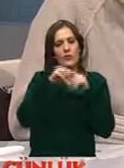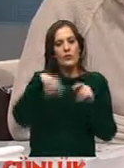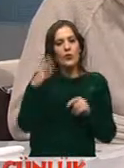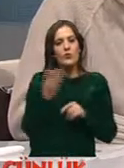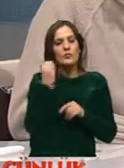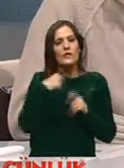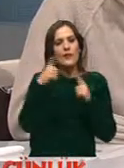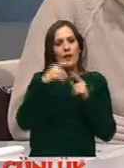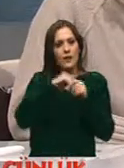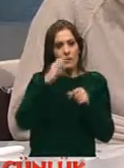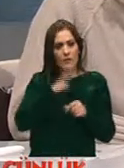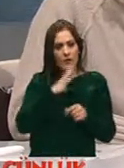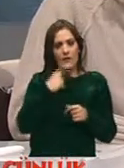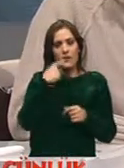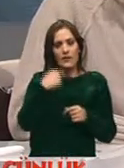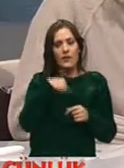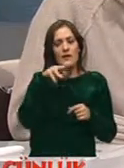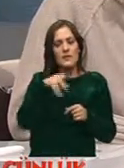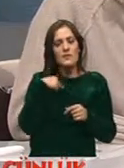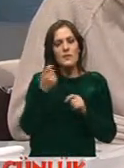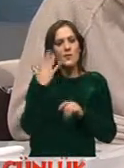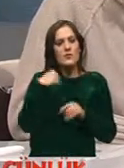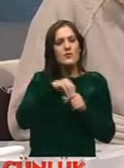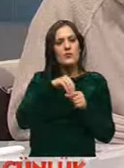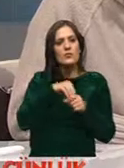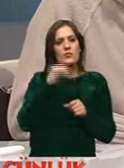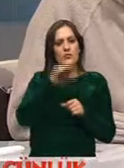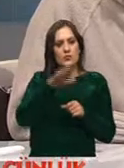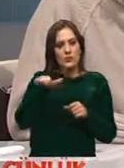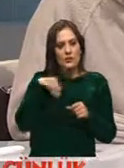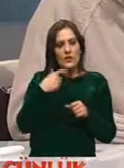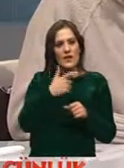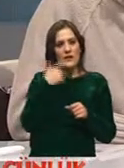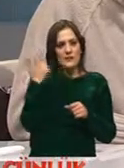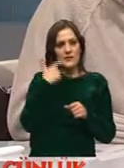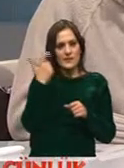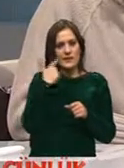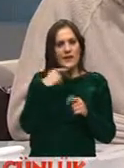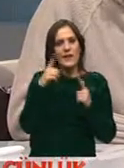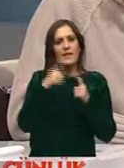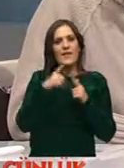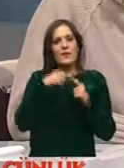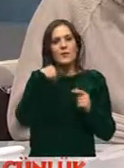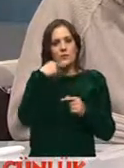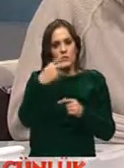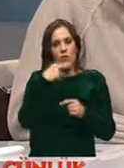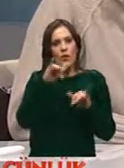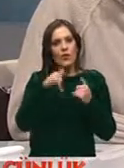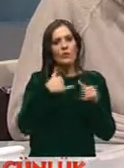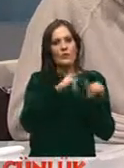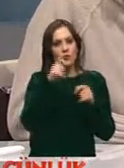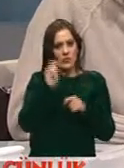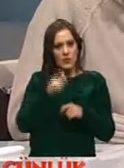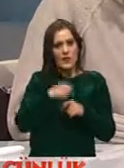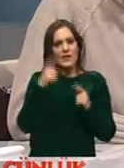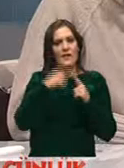güzel tekerlemeler var ki ve de dediğiniz gibi az önce çocuklarımız eskiden tekerlemeler söylüyorlardı. Oyunlar